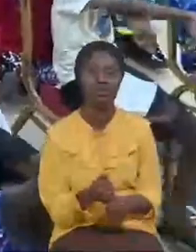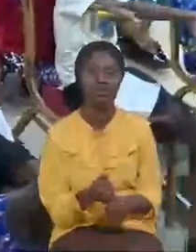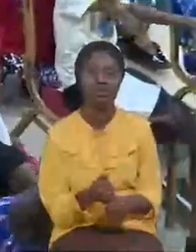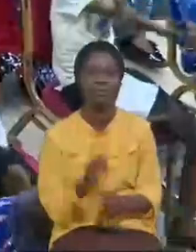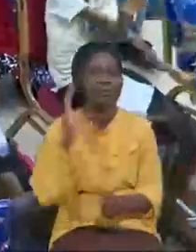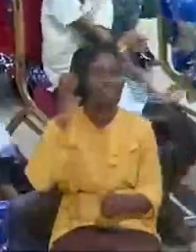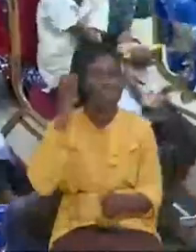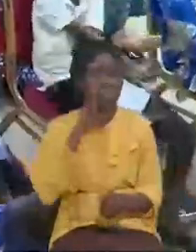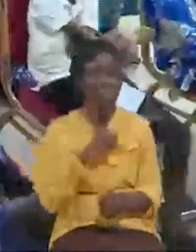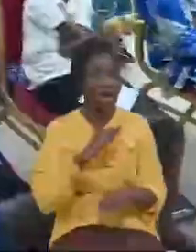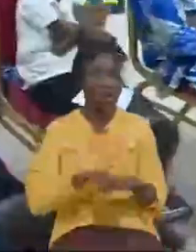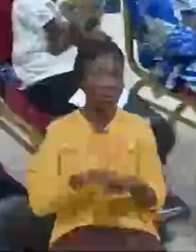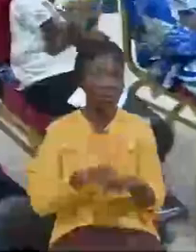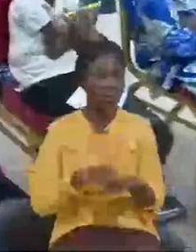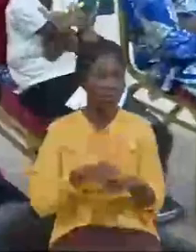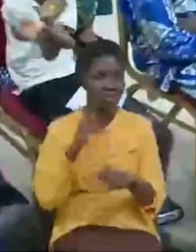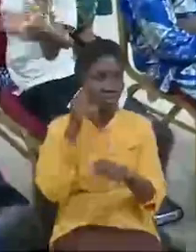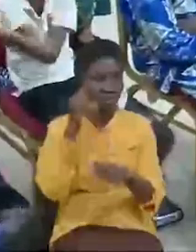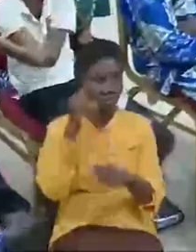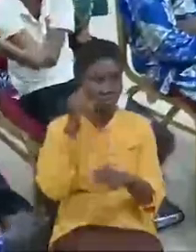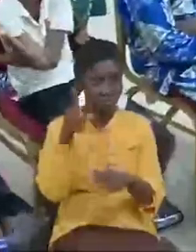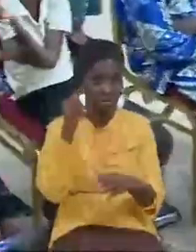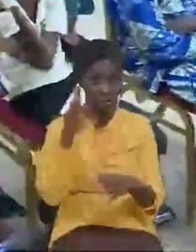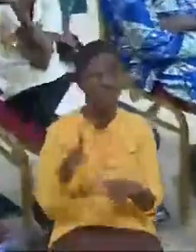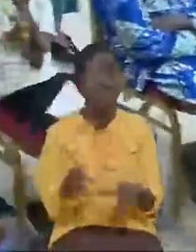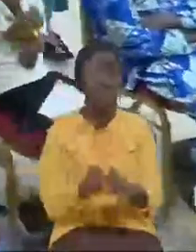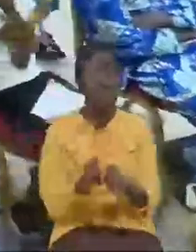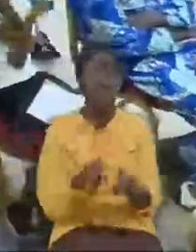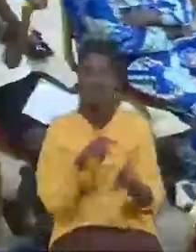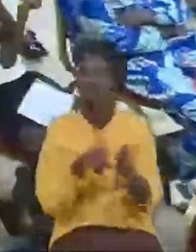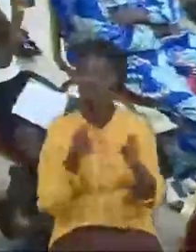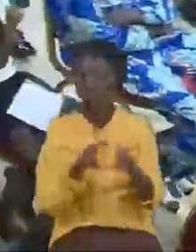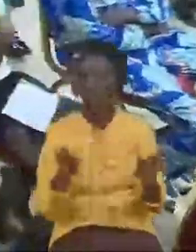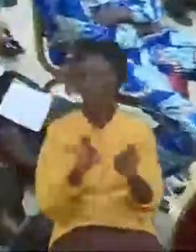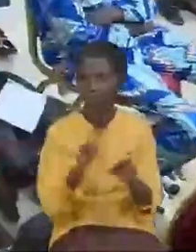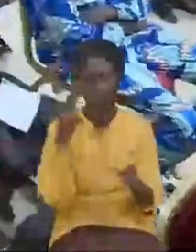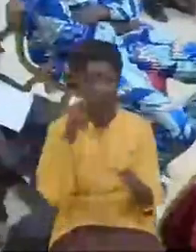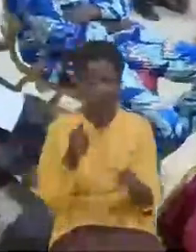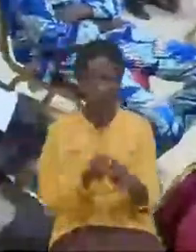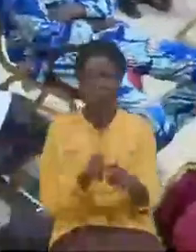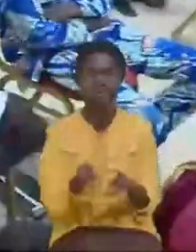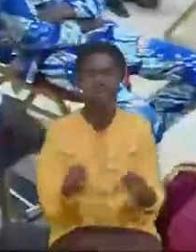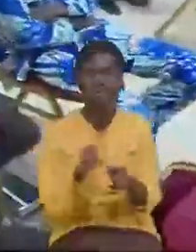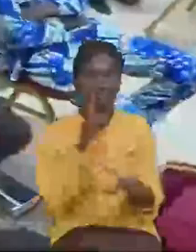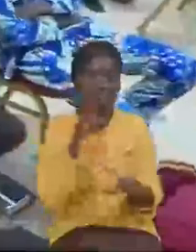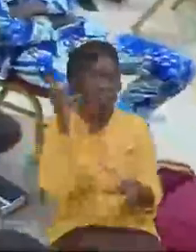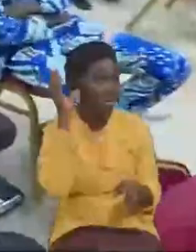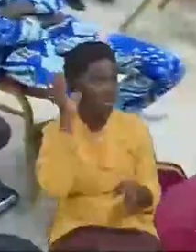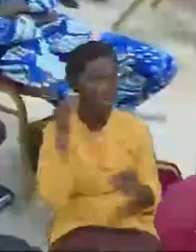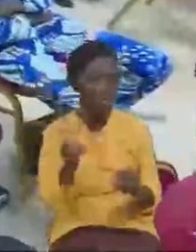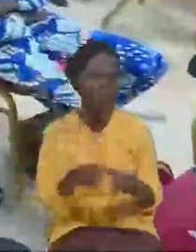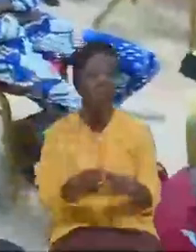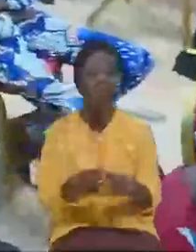Ceux qui sont à la radio, à la télé, c'est important pour vous aussi. Comme vous suivez